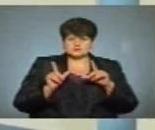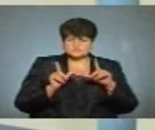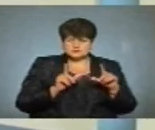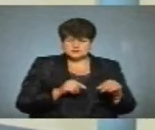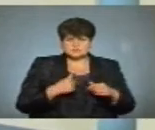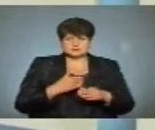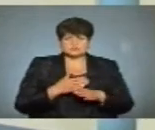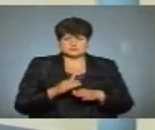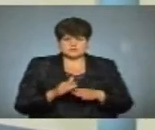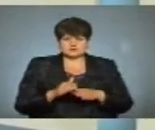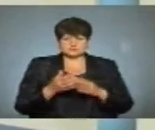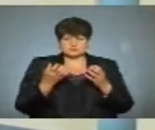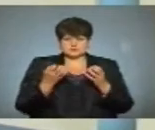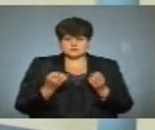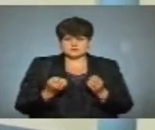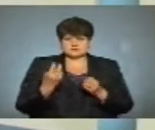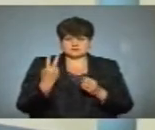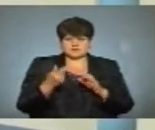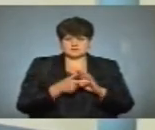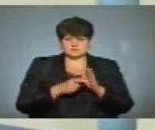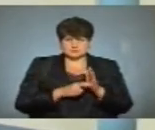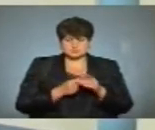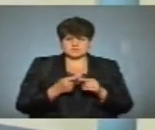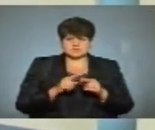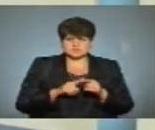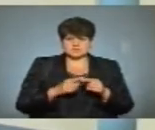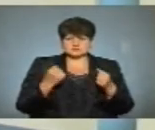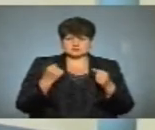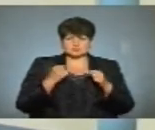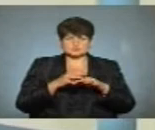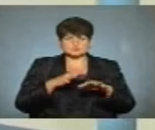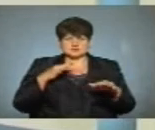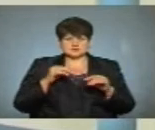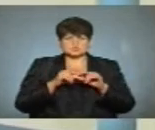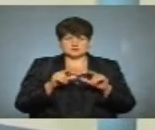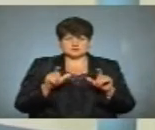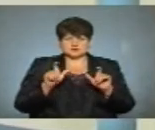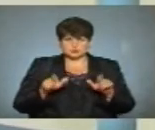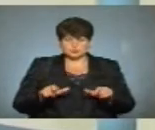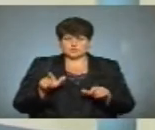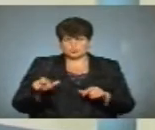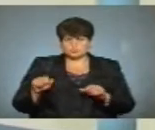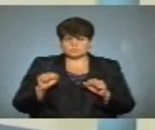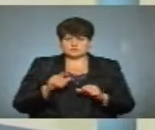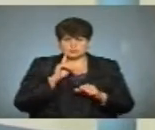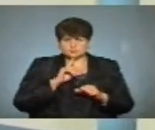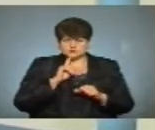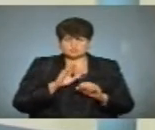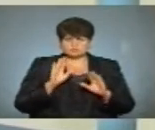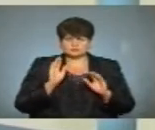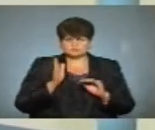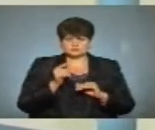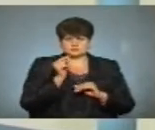було виділено відповідно ще два приміщення, це спортзали шкіл, де люди можуть тимчасово перебути цю негоду.